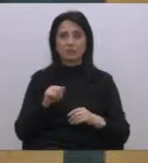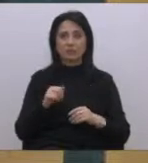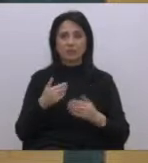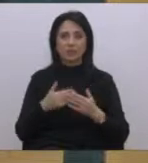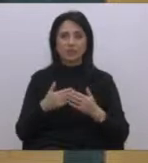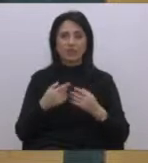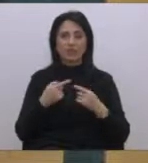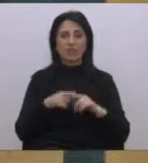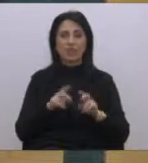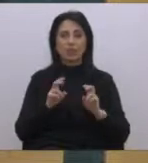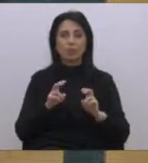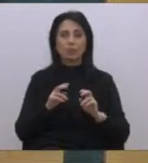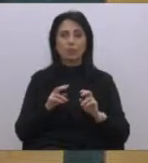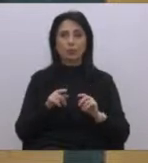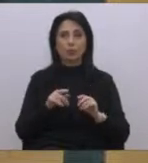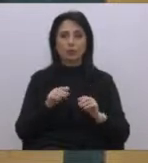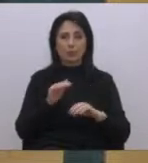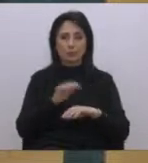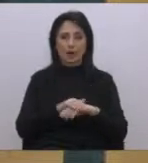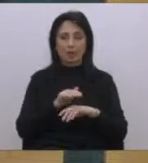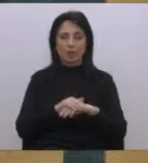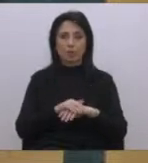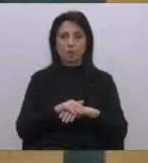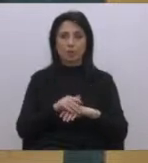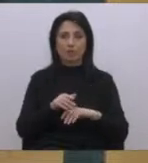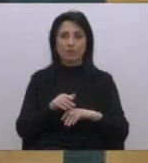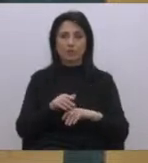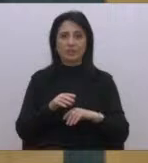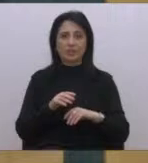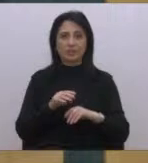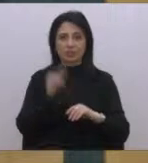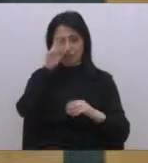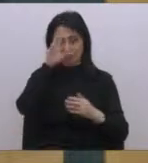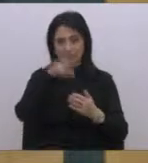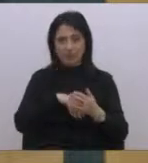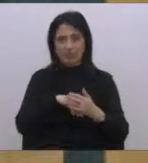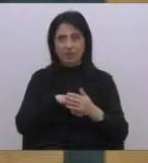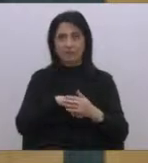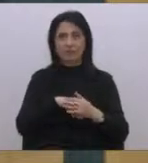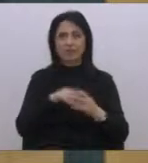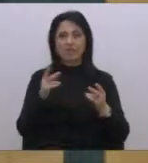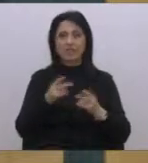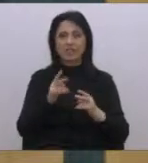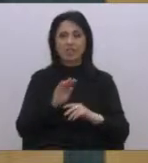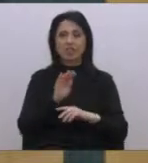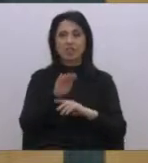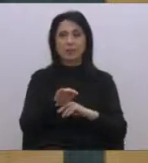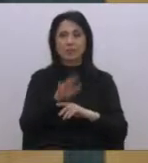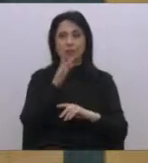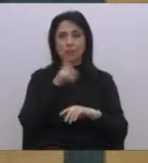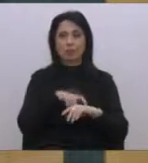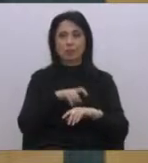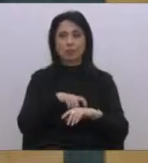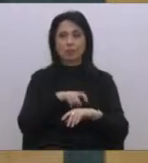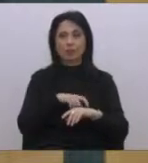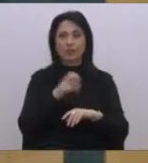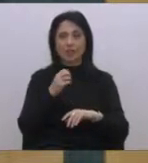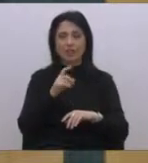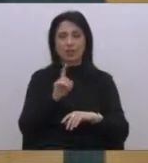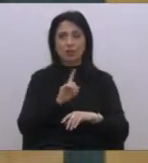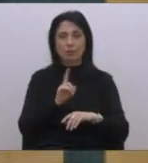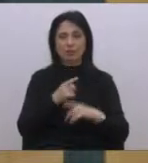ვთქვათ, ტექნიკური მოცემულობა ფაქტიურად ესე ვთქვათ, შევისწავლეთ. Საჭიროა დამატებითი დრო კიდევ